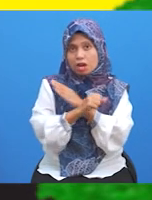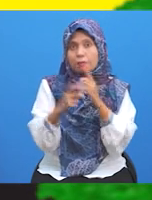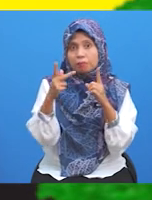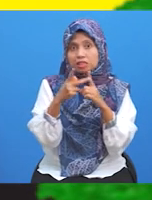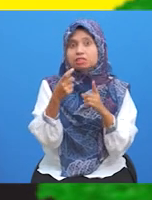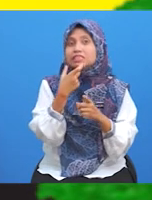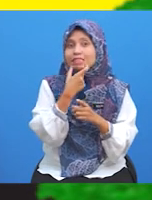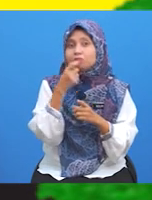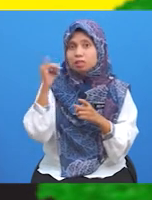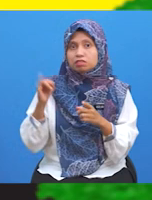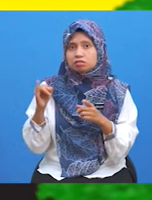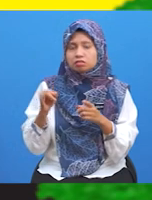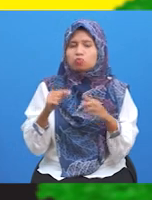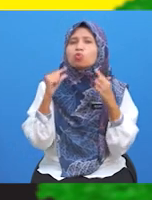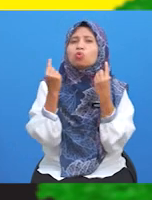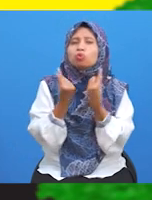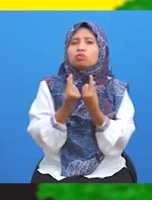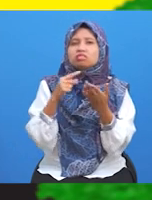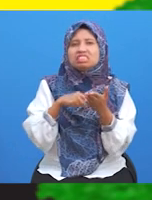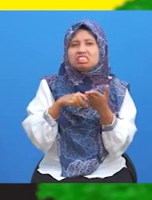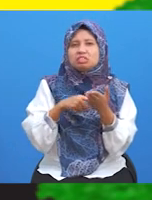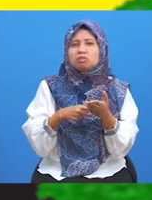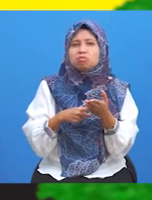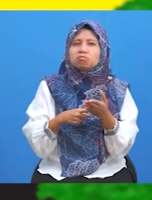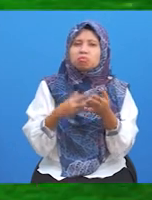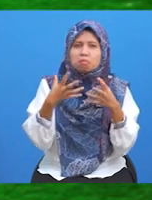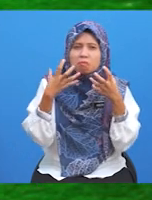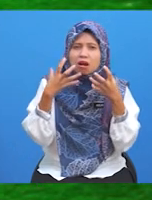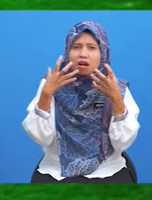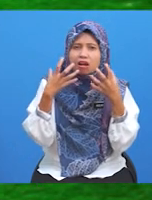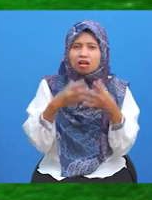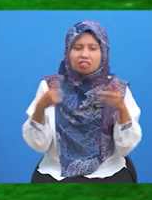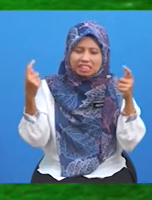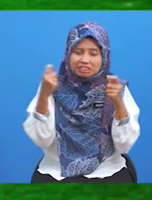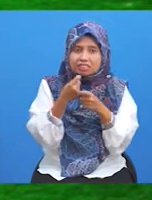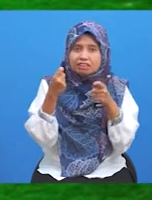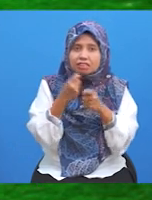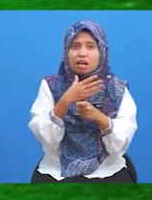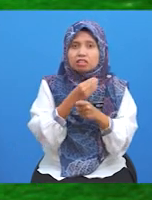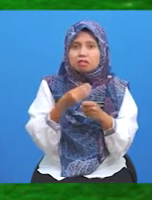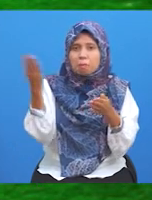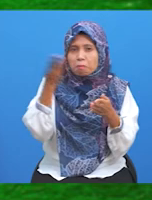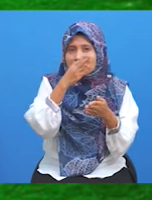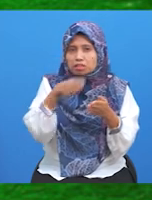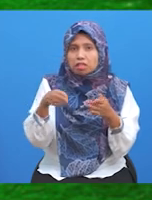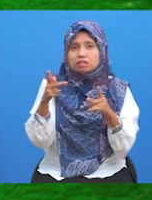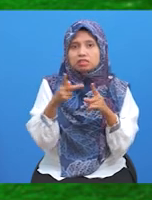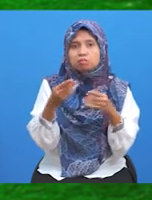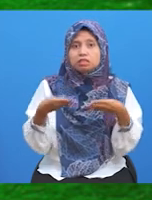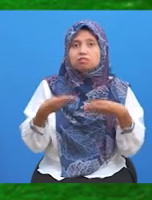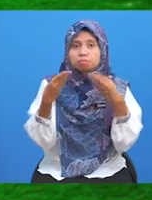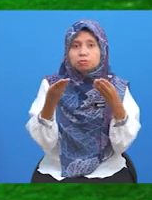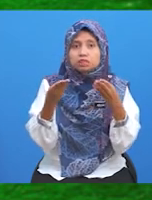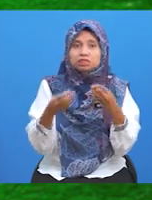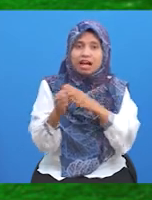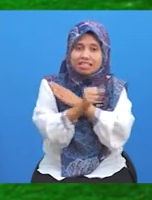yang menentang penyerahan Sarawak melancarkan pelbagai bentuk penentangan dan bantahan terhadap penyerahan